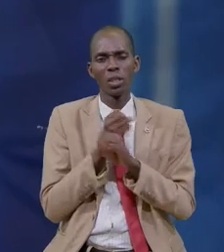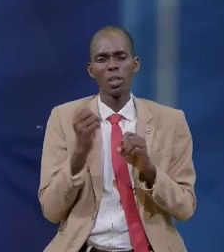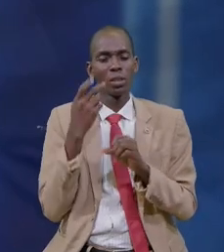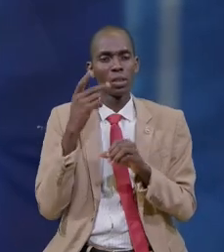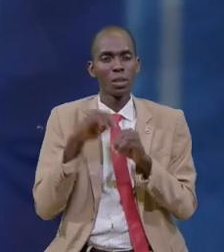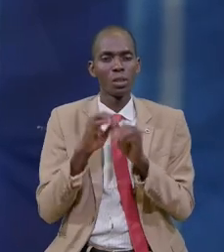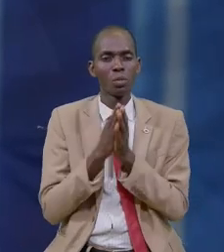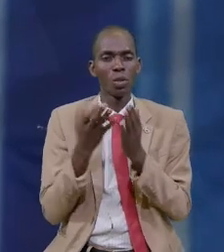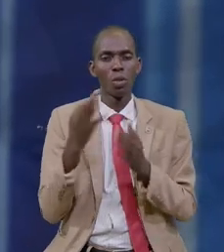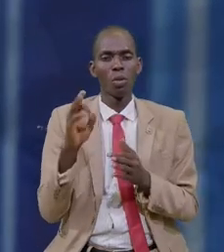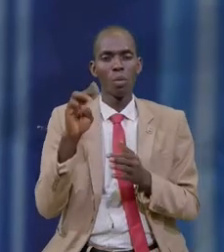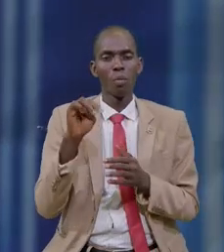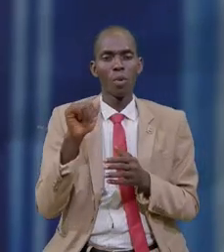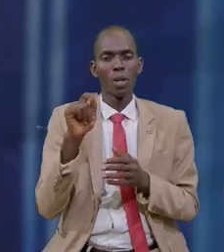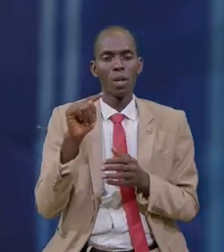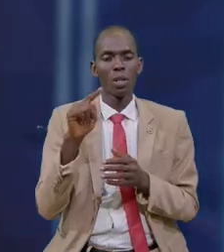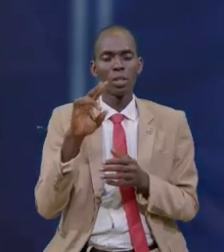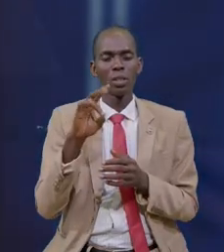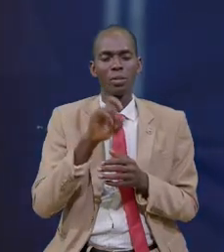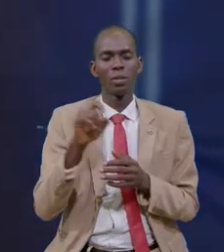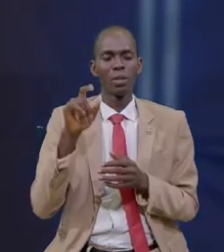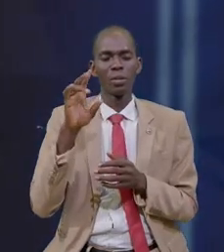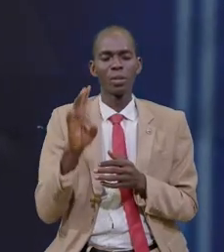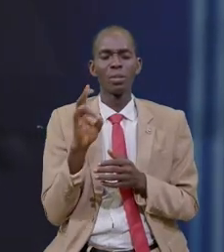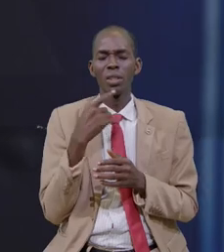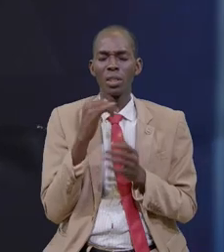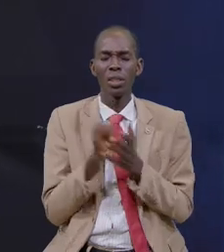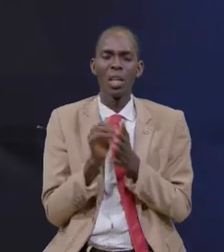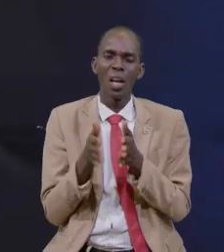demandez, c'est ce qu'il dit, et l'on vous donnera.